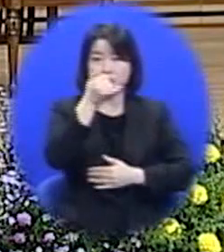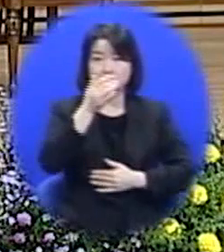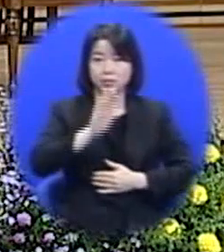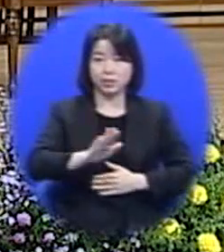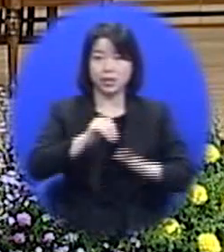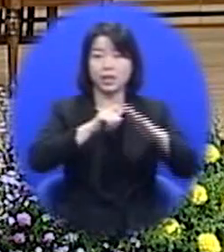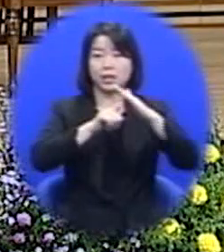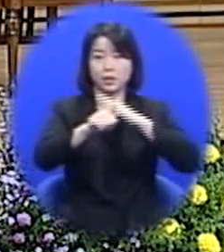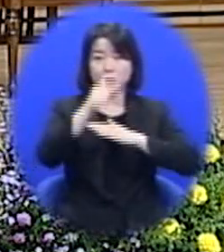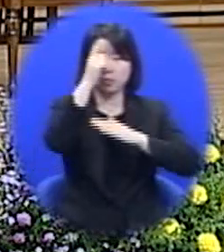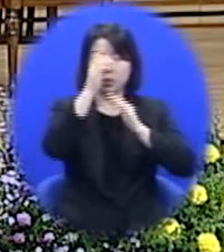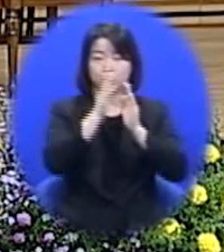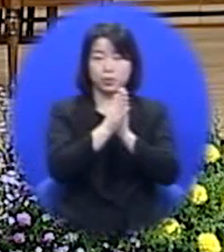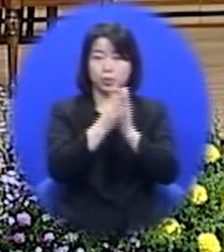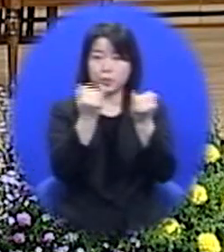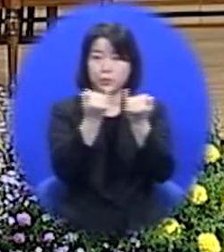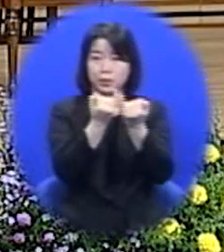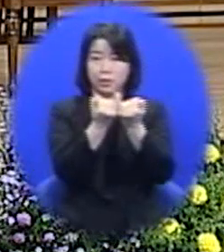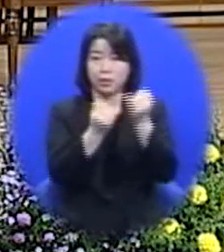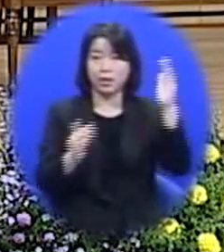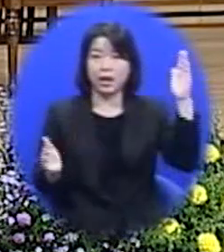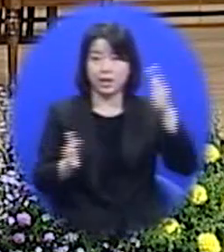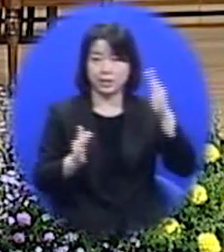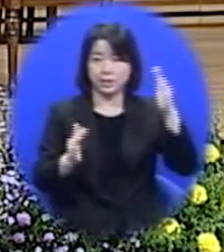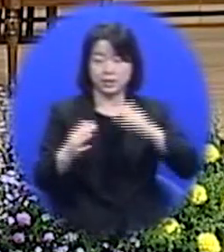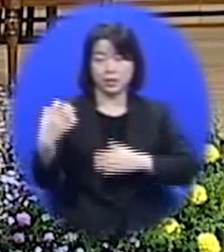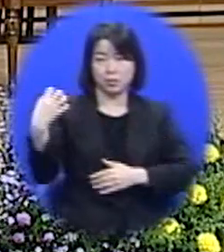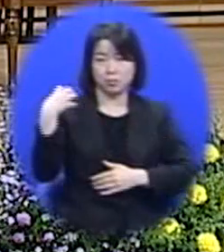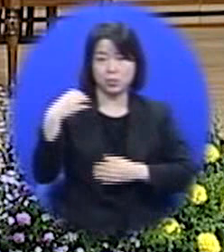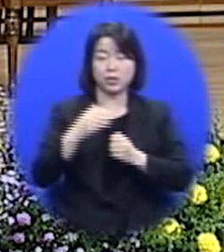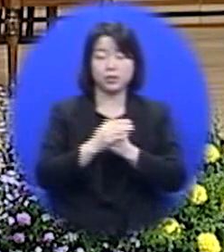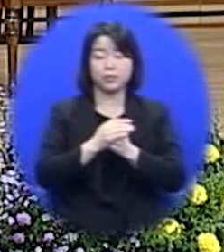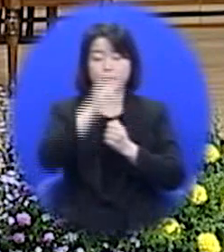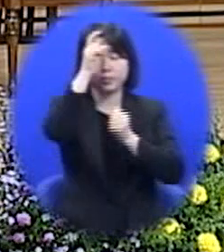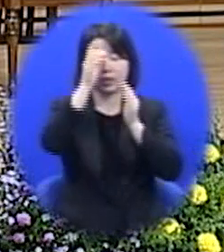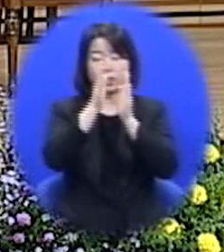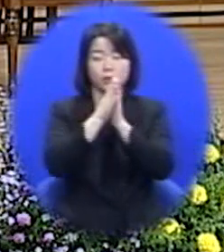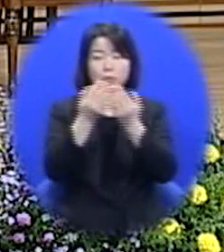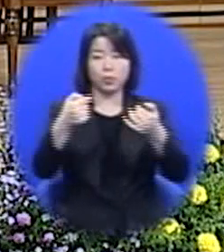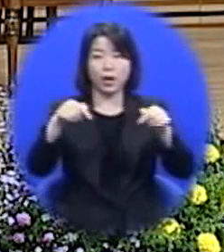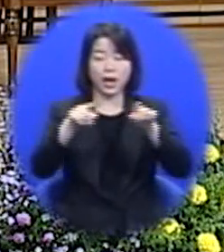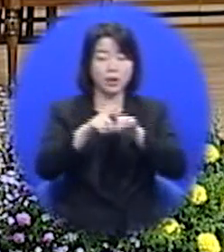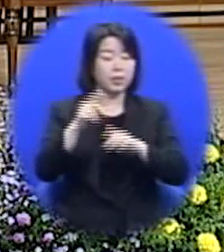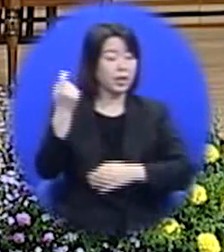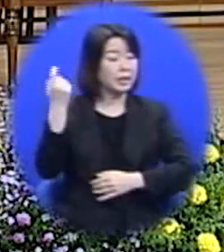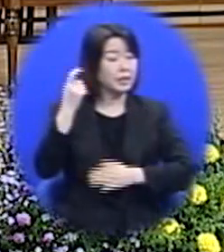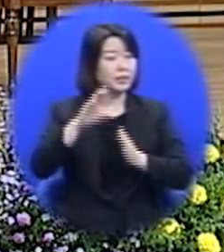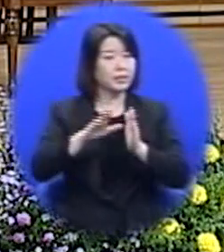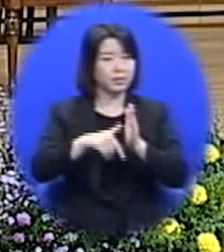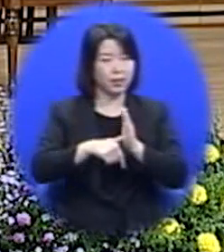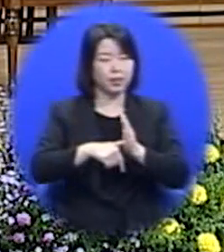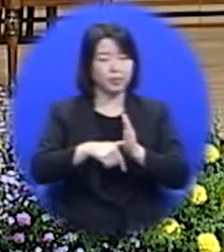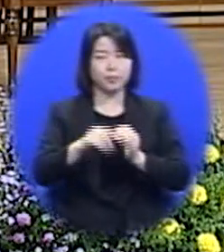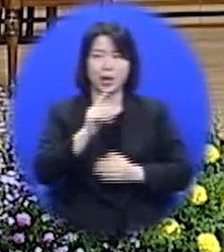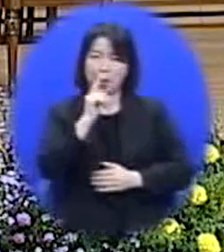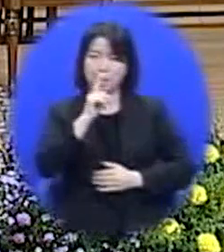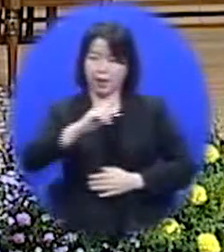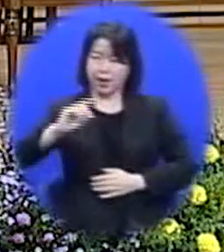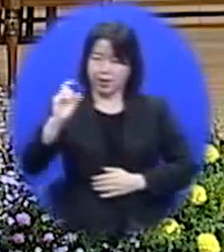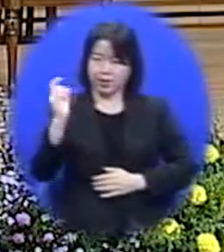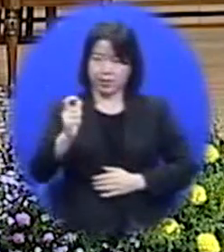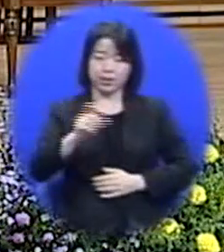한 여학생이 했습니다. 기도를 함께 들으면서 정말 똑부러지게 기도